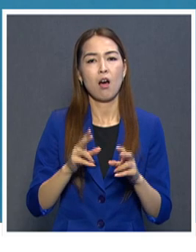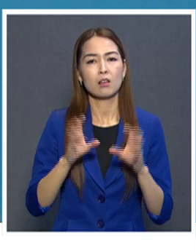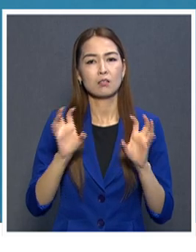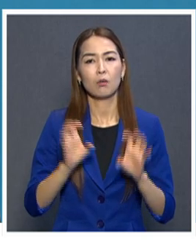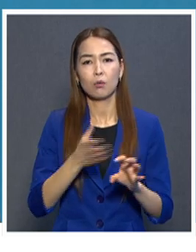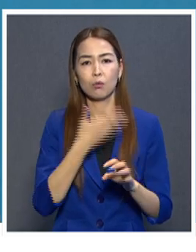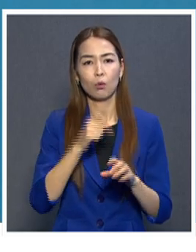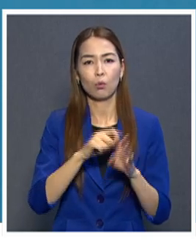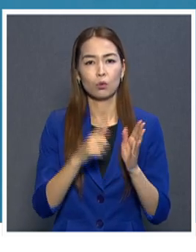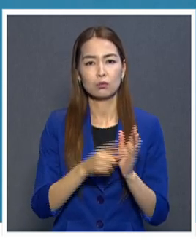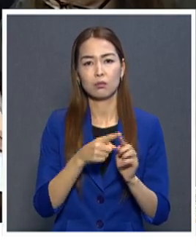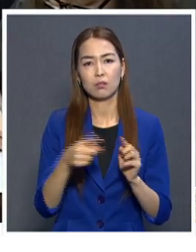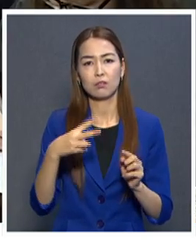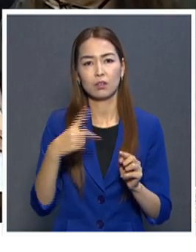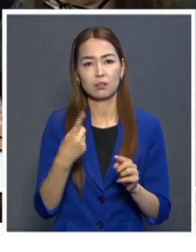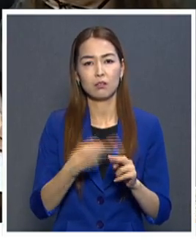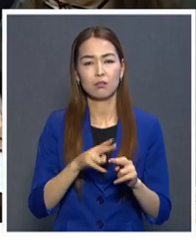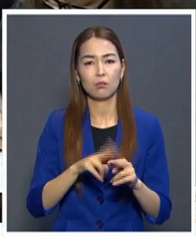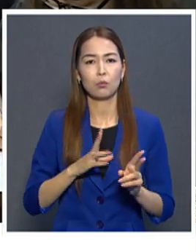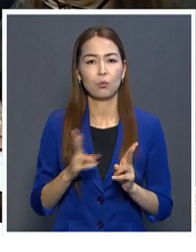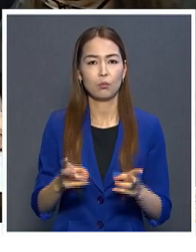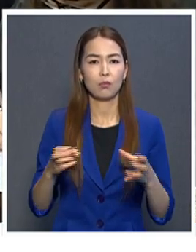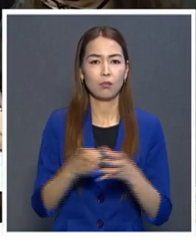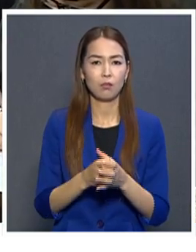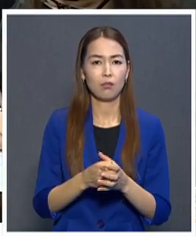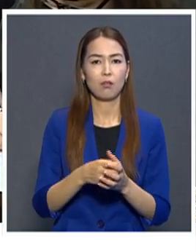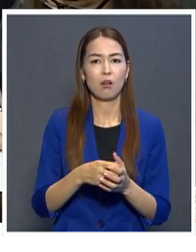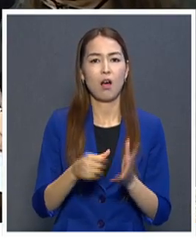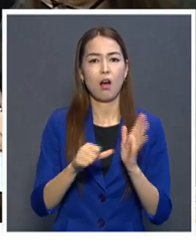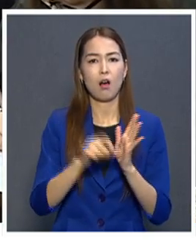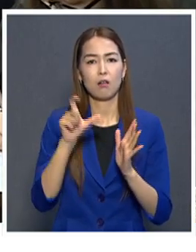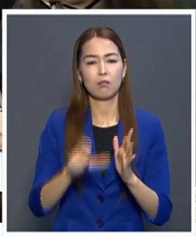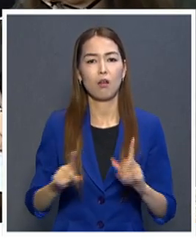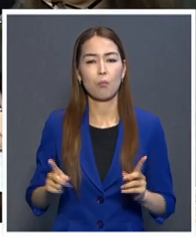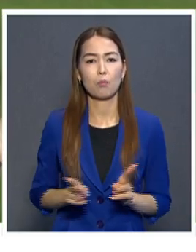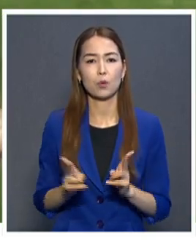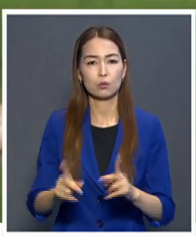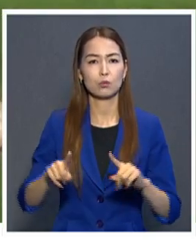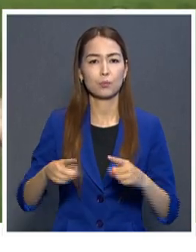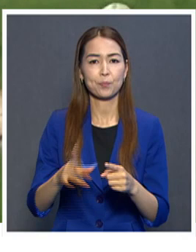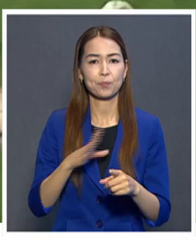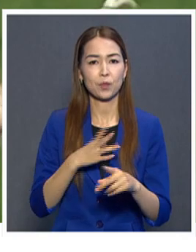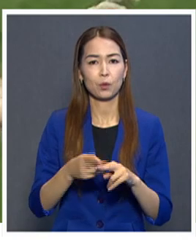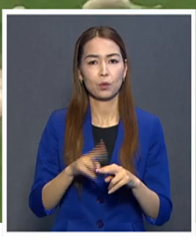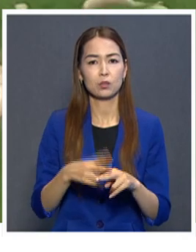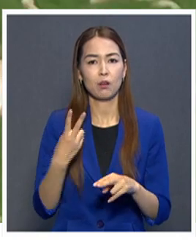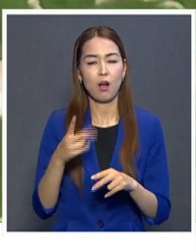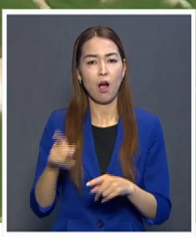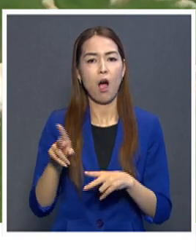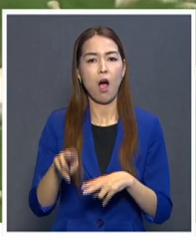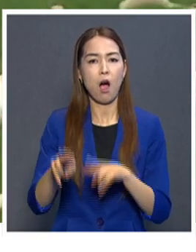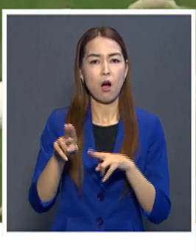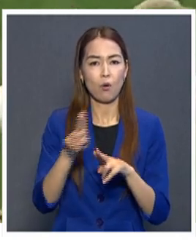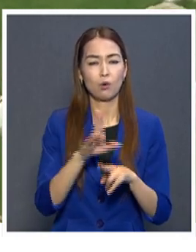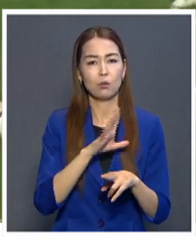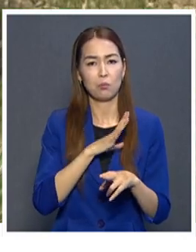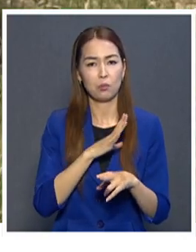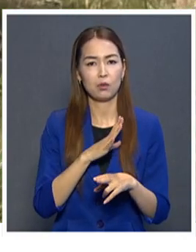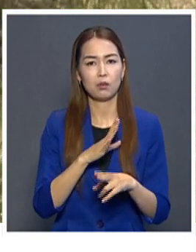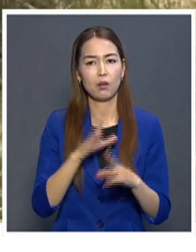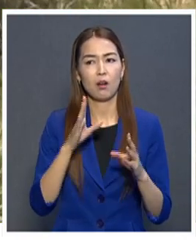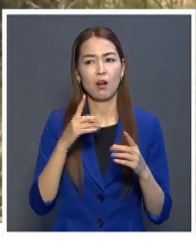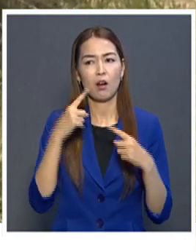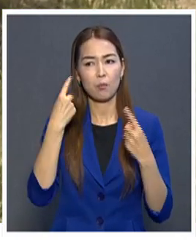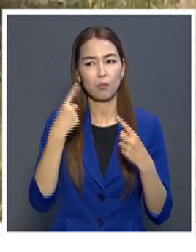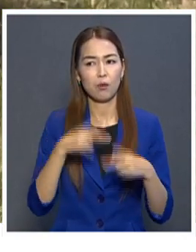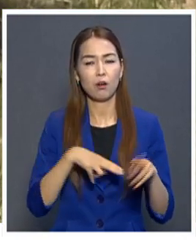мен 21 күндері болған. Қазір бұл факті бойынша 6 адам ұсталған. Оның екеуі Охотзоопромның қызметкерлері. Жалпы заңсыз аң